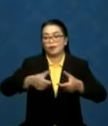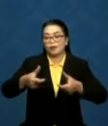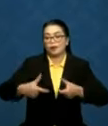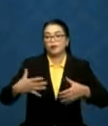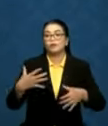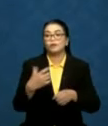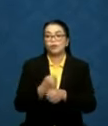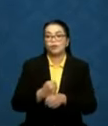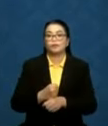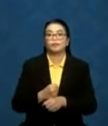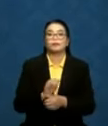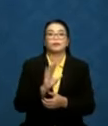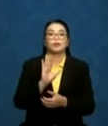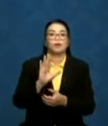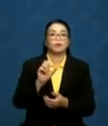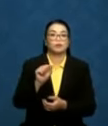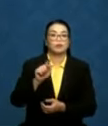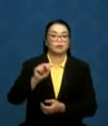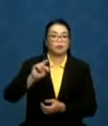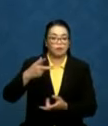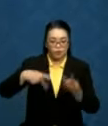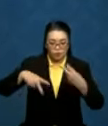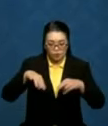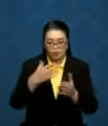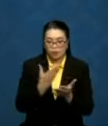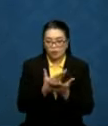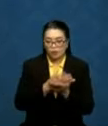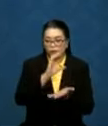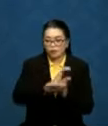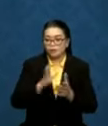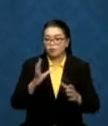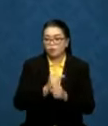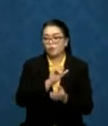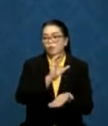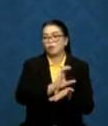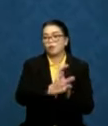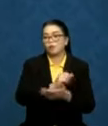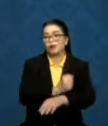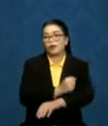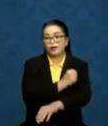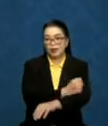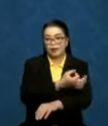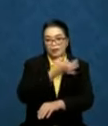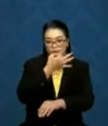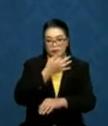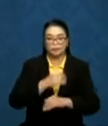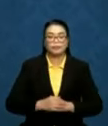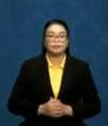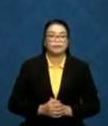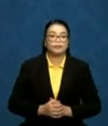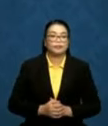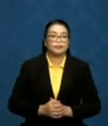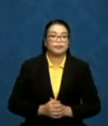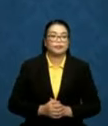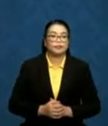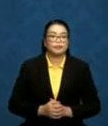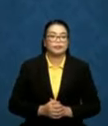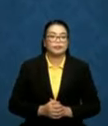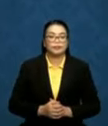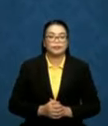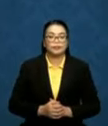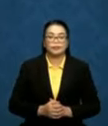บัญชีและรายงานการเงินกองทุนพัฒนาฝีมือแรงงาน